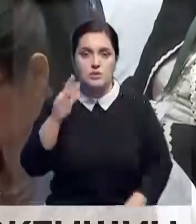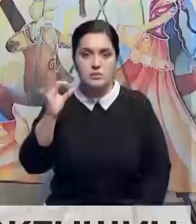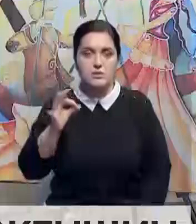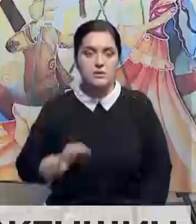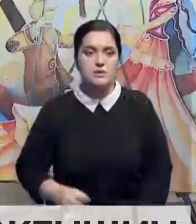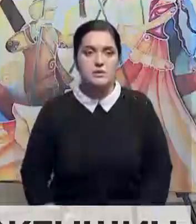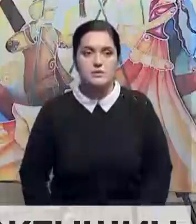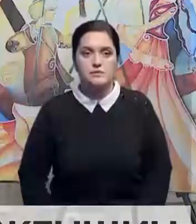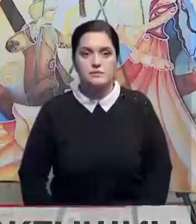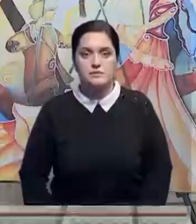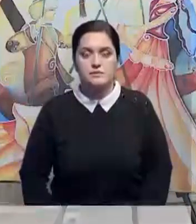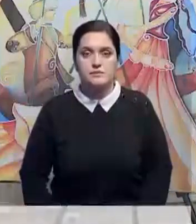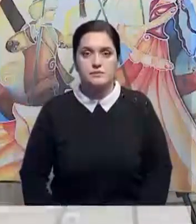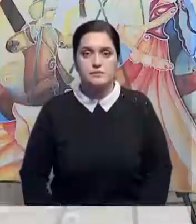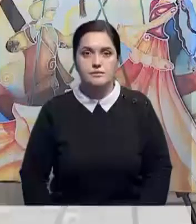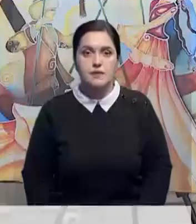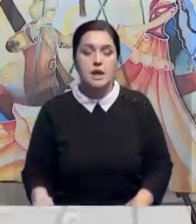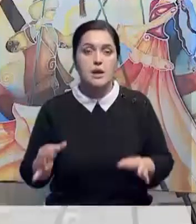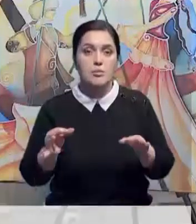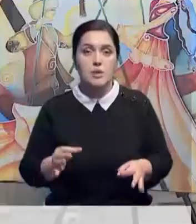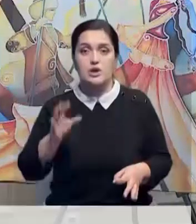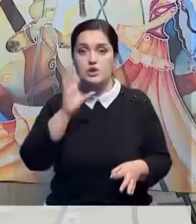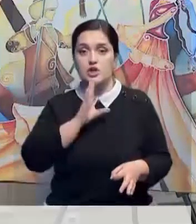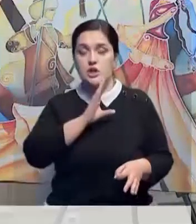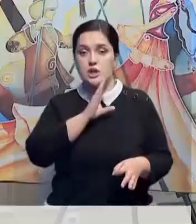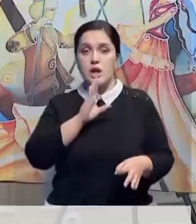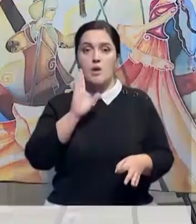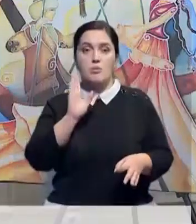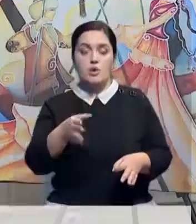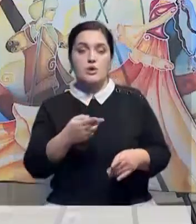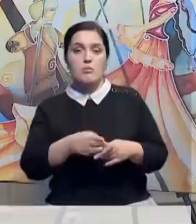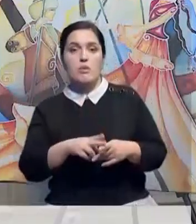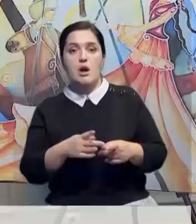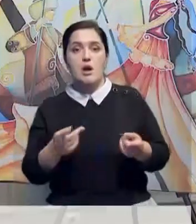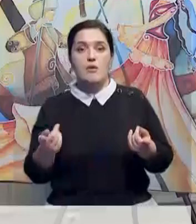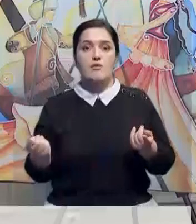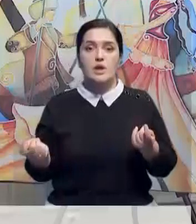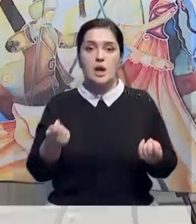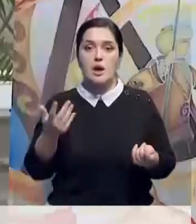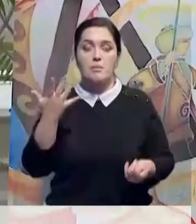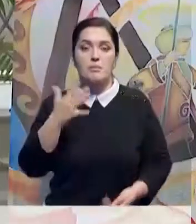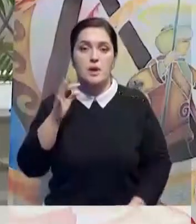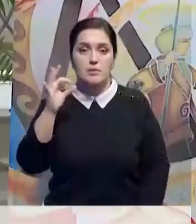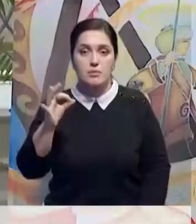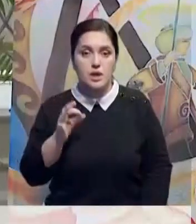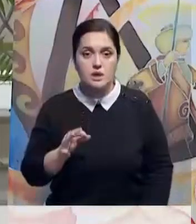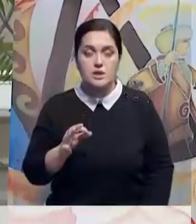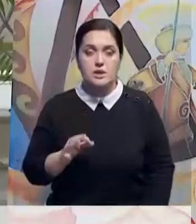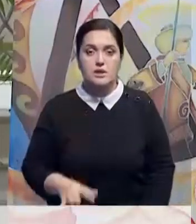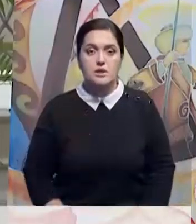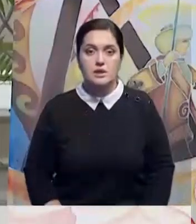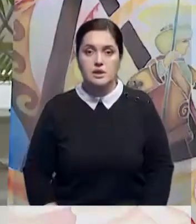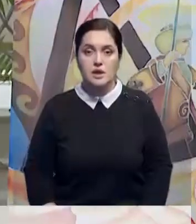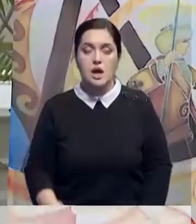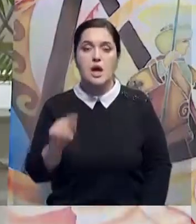30%. Совершенно справедливо, если женщины будут представлены во власти не менее 50% на всех уровнях, в том